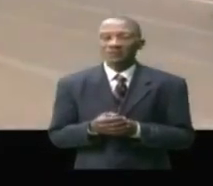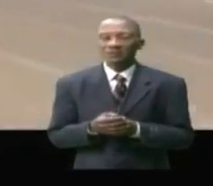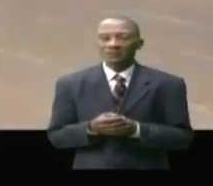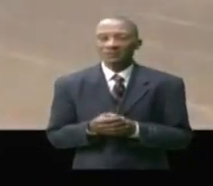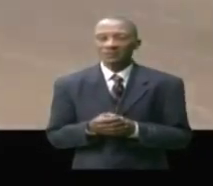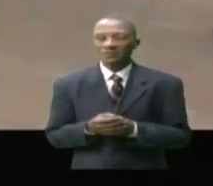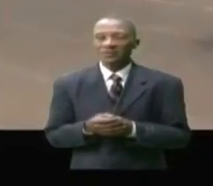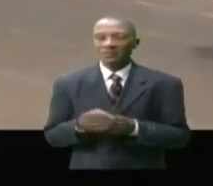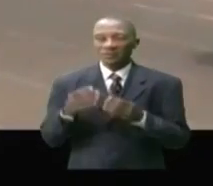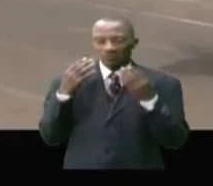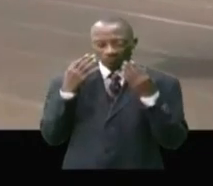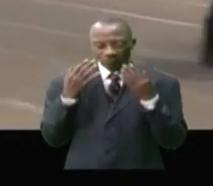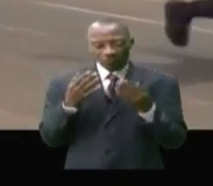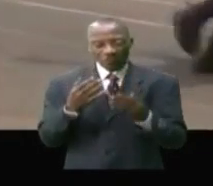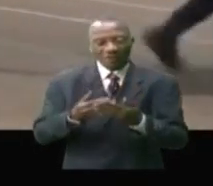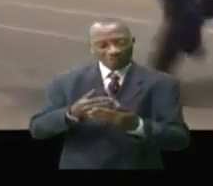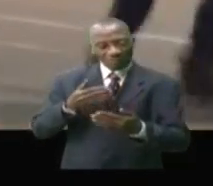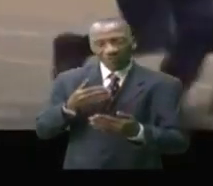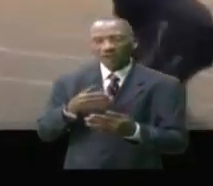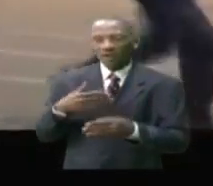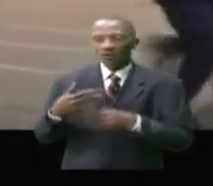ses hôtes.